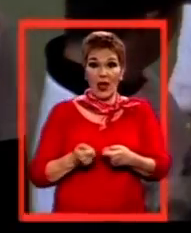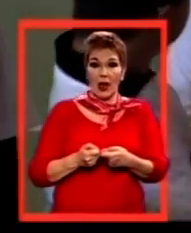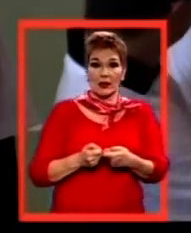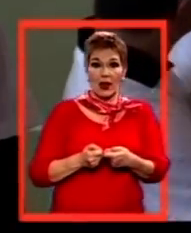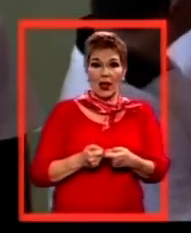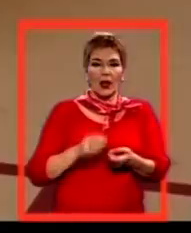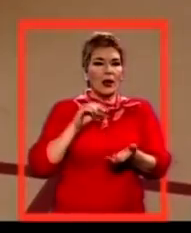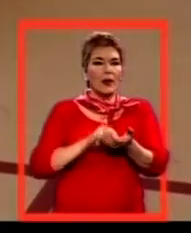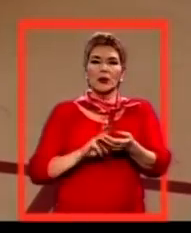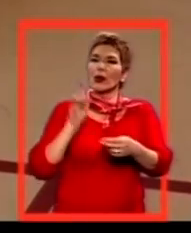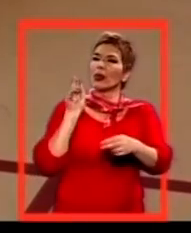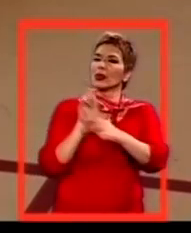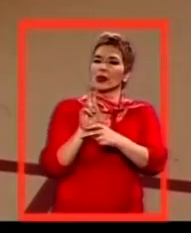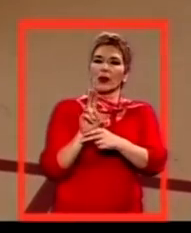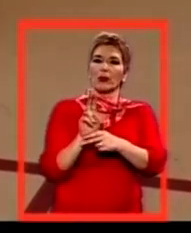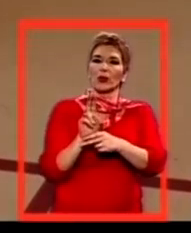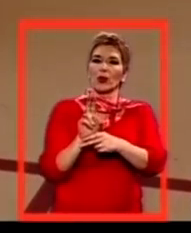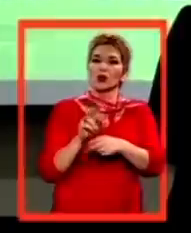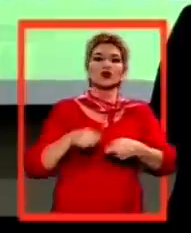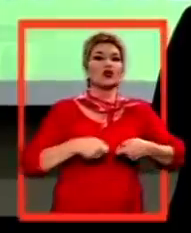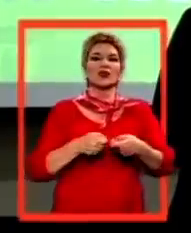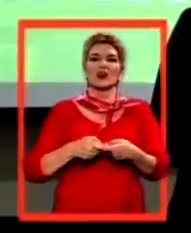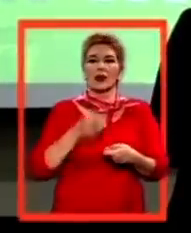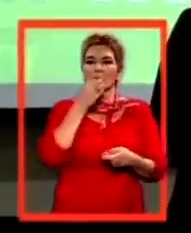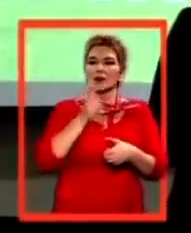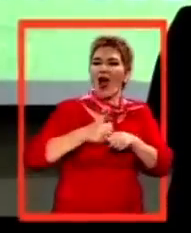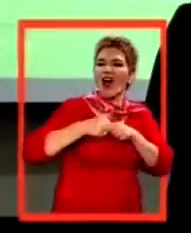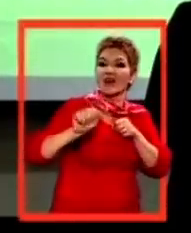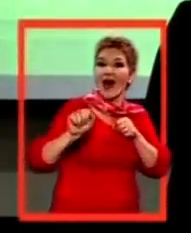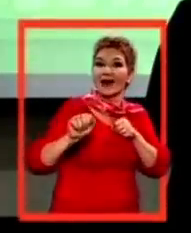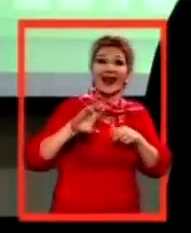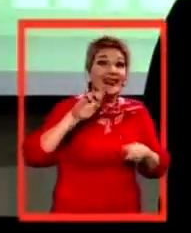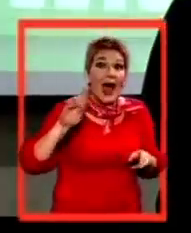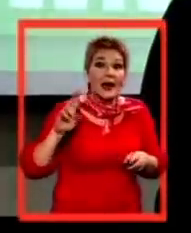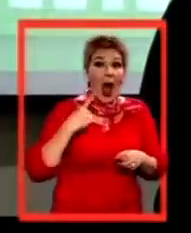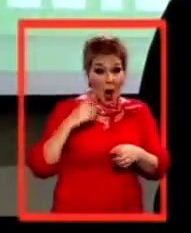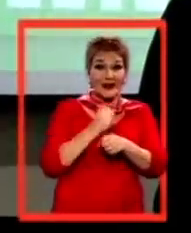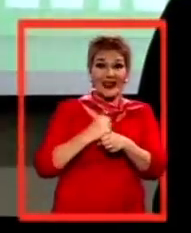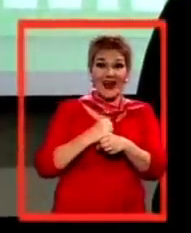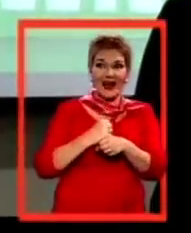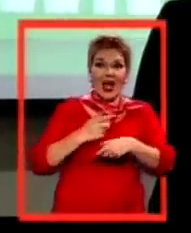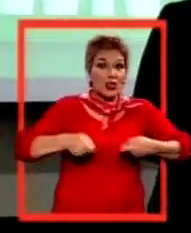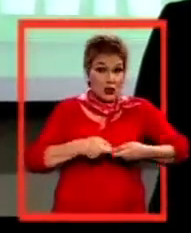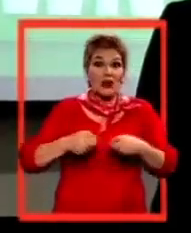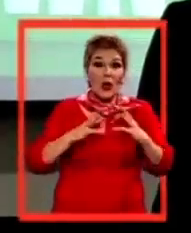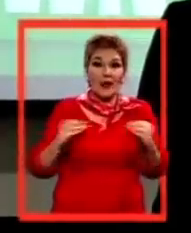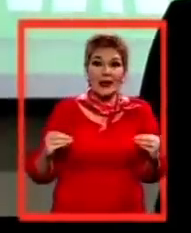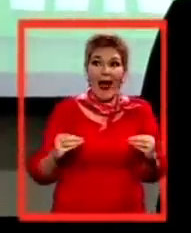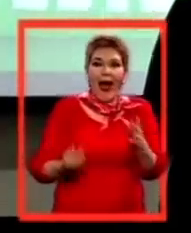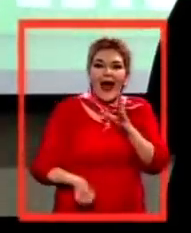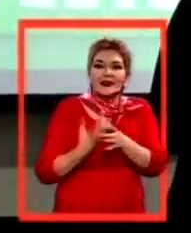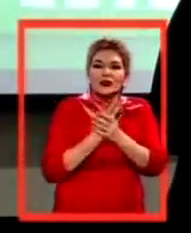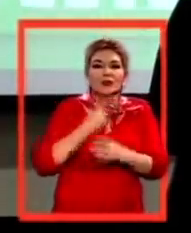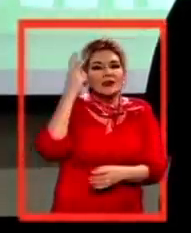și constrânși de societate. Societatea a început să înțeleagă ușor-ușor și să accepte diversitatea